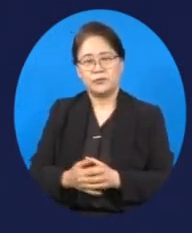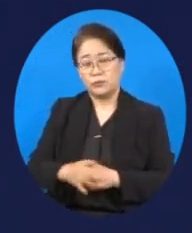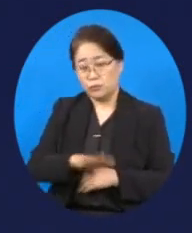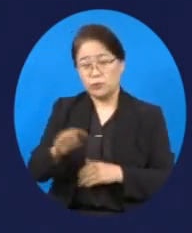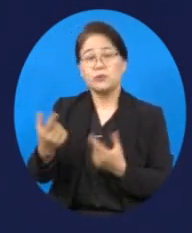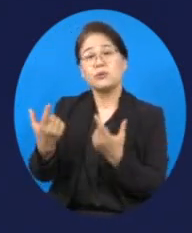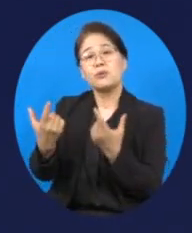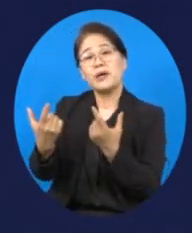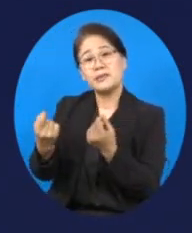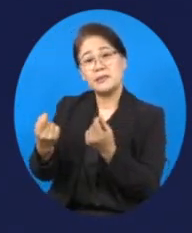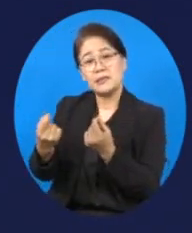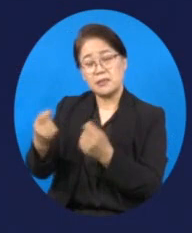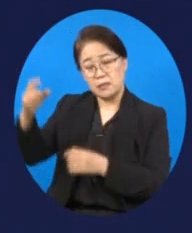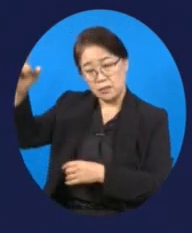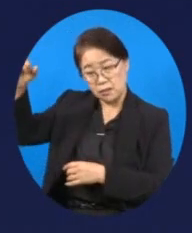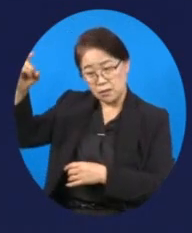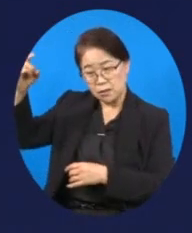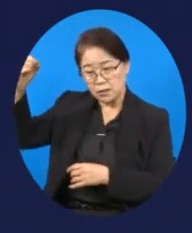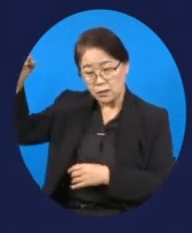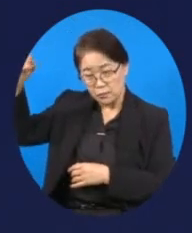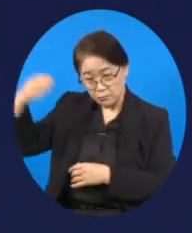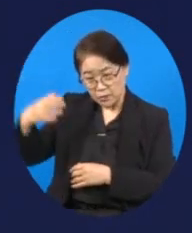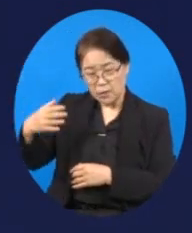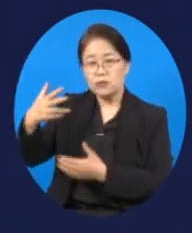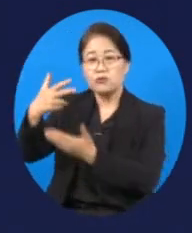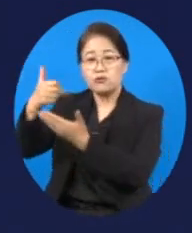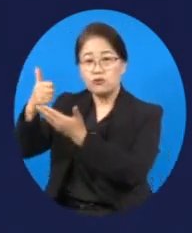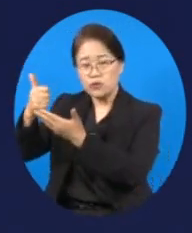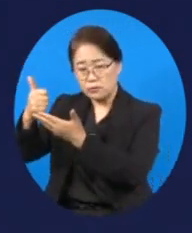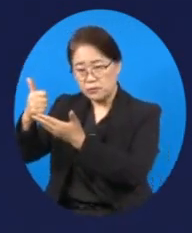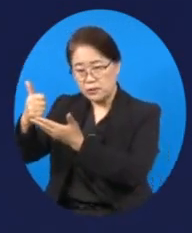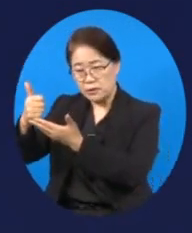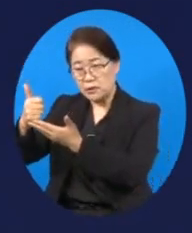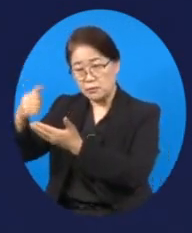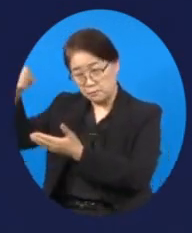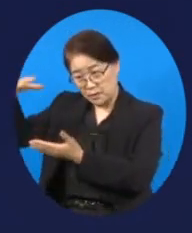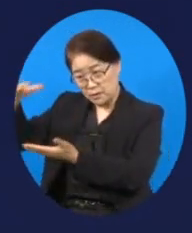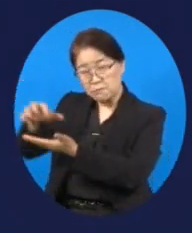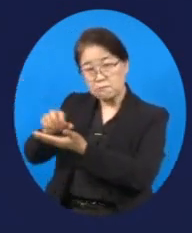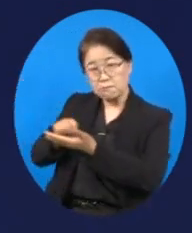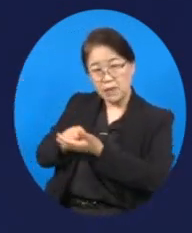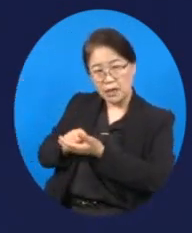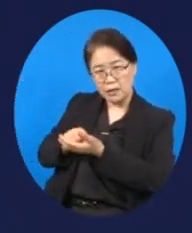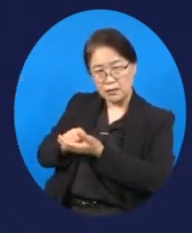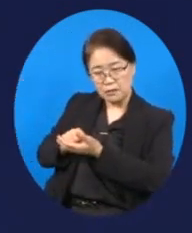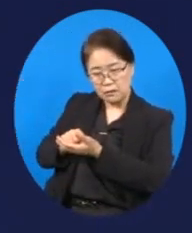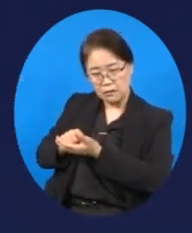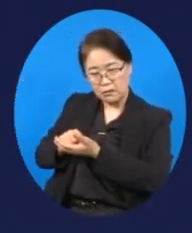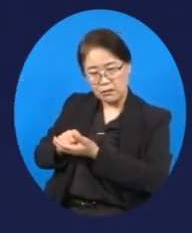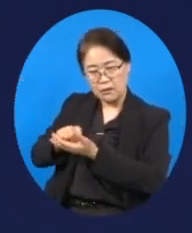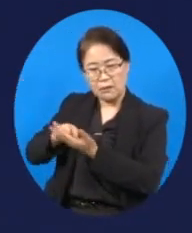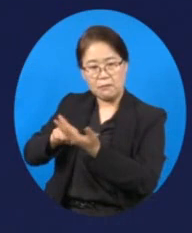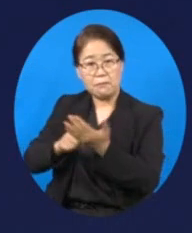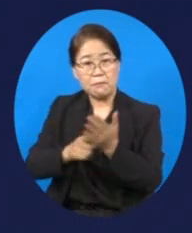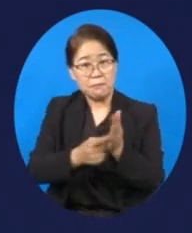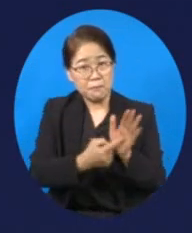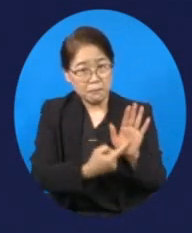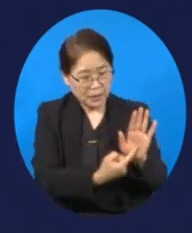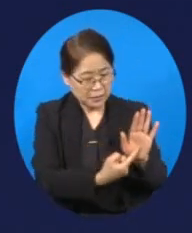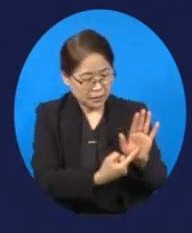역시 빛이신 예수 그리스도로부터 빛을 받아서 그 빛을